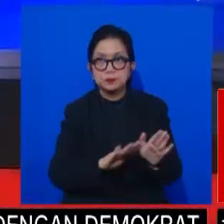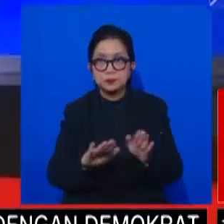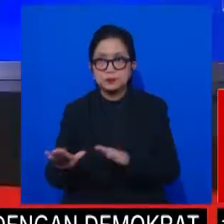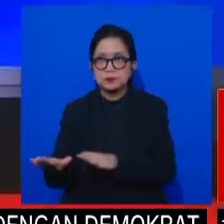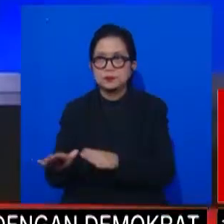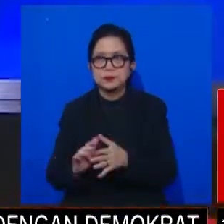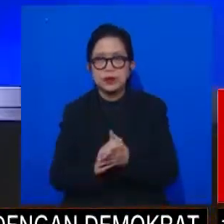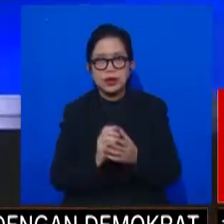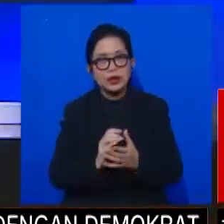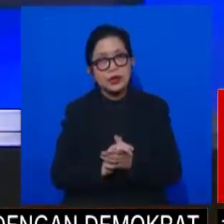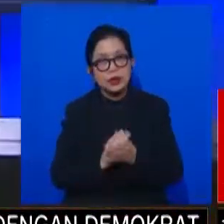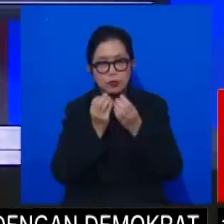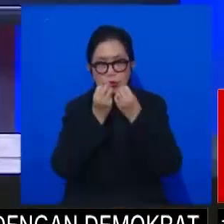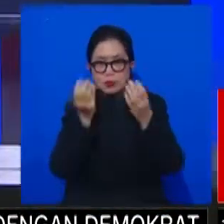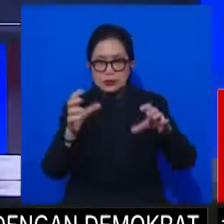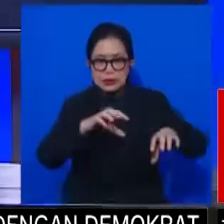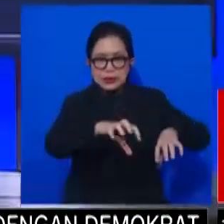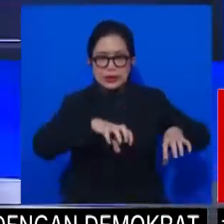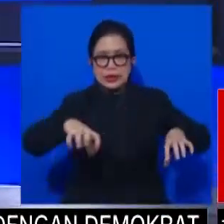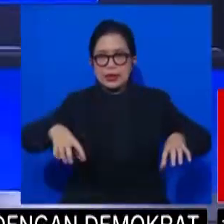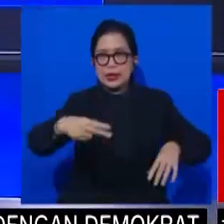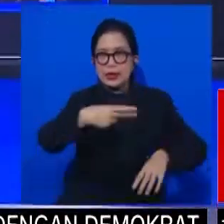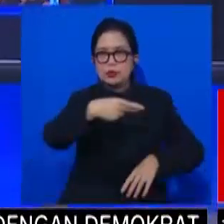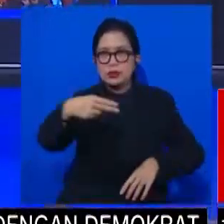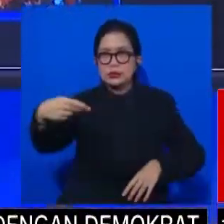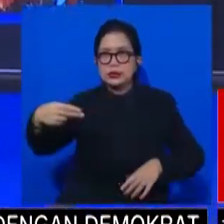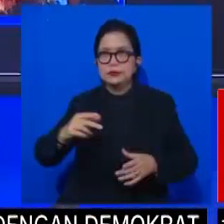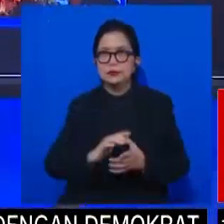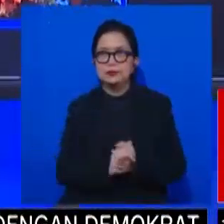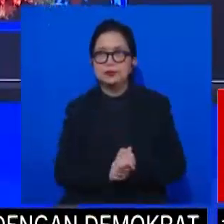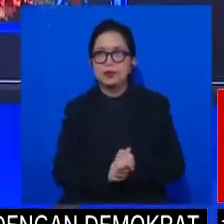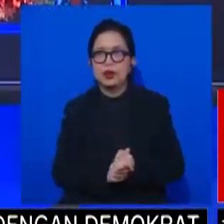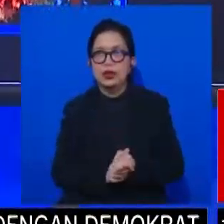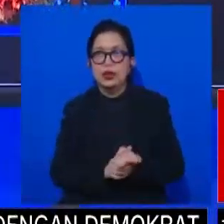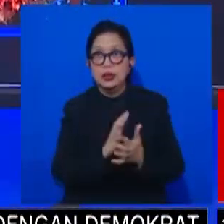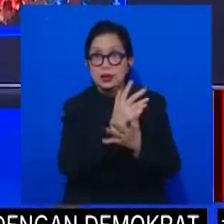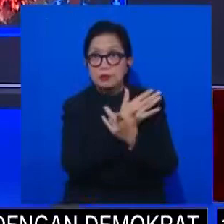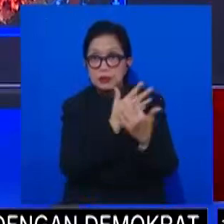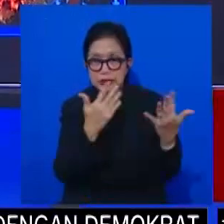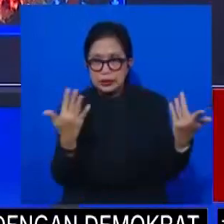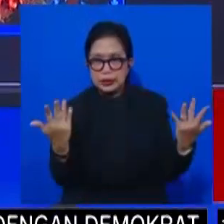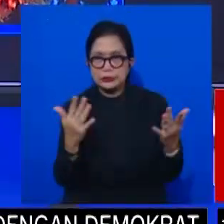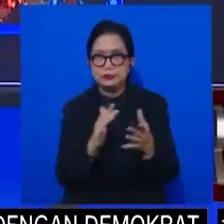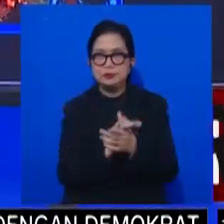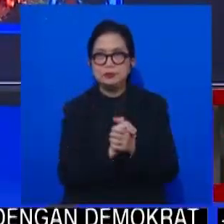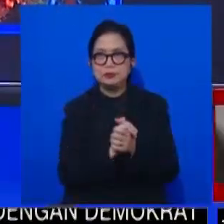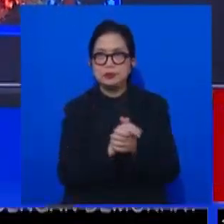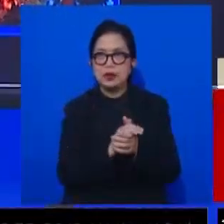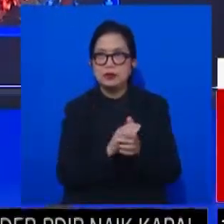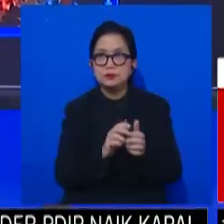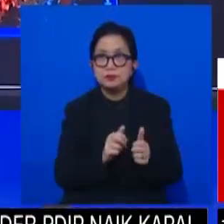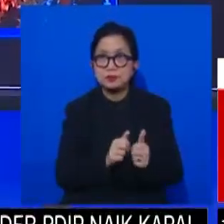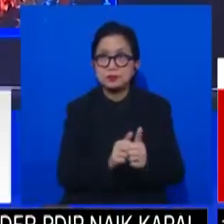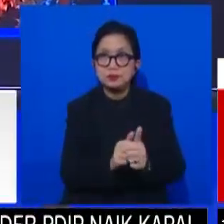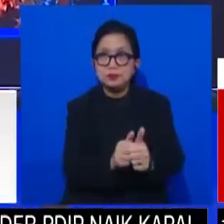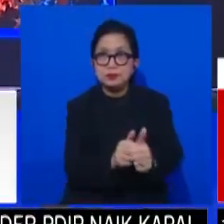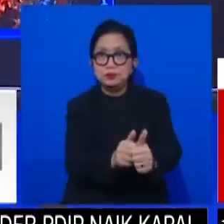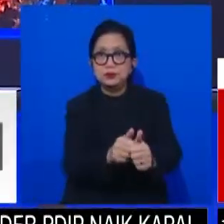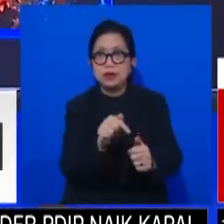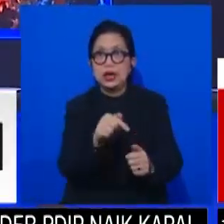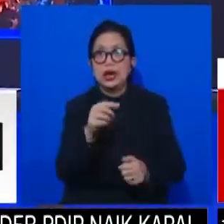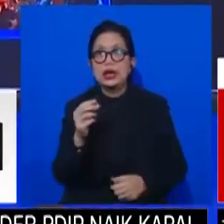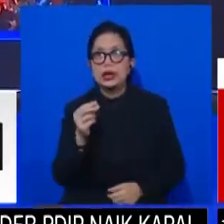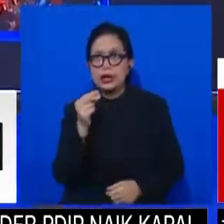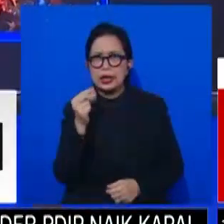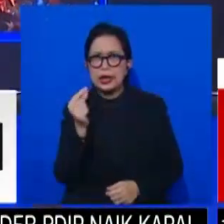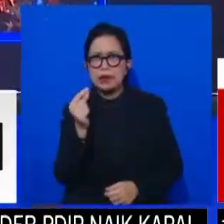Informasi dari sejumlah daerah di tanah air, ribuan masyarakat dan pasar Bali mengiringi prosesi pemakaman atau pelebon Raja Pemecutan ke-10 Rabu